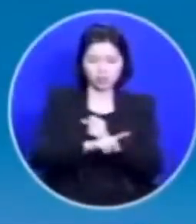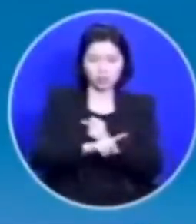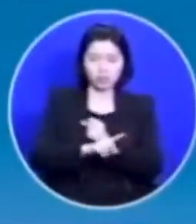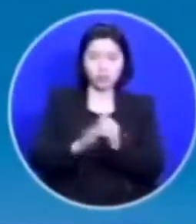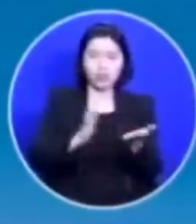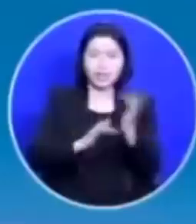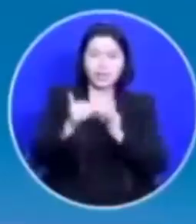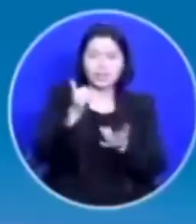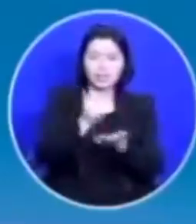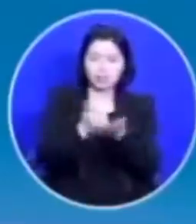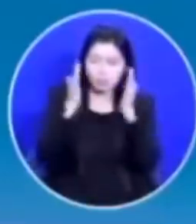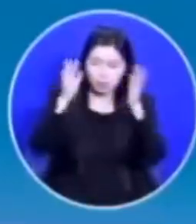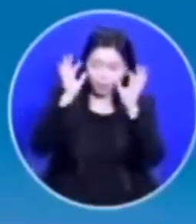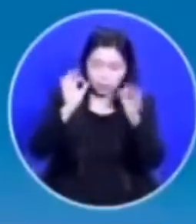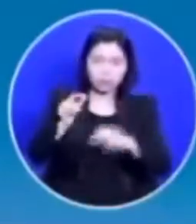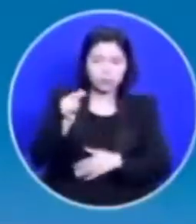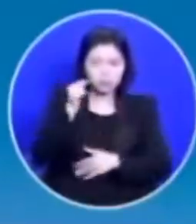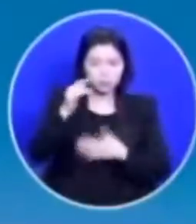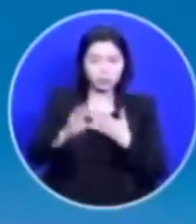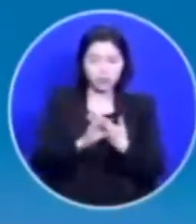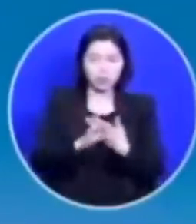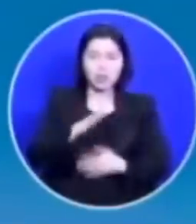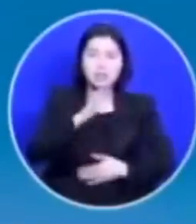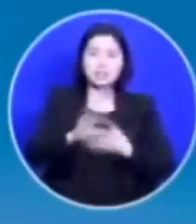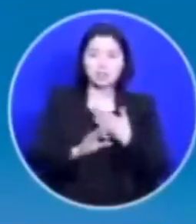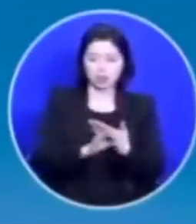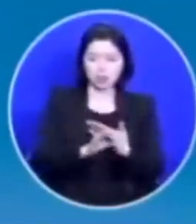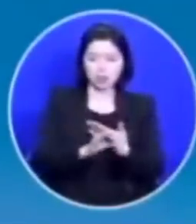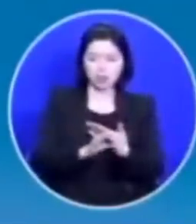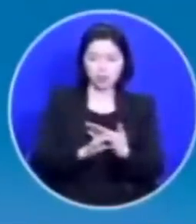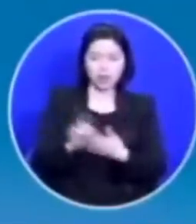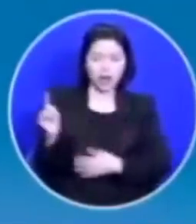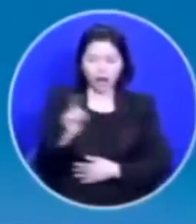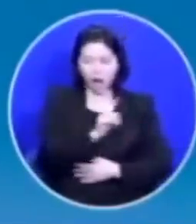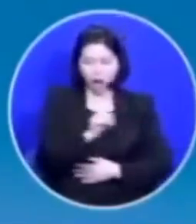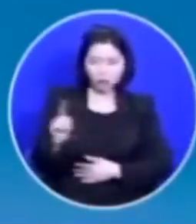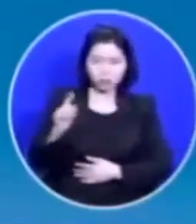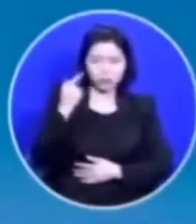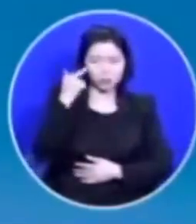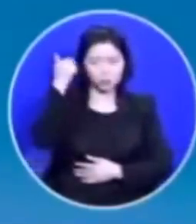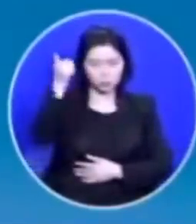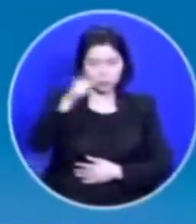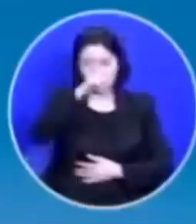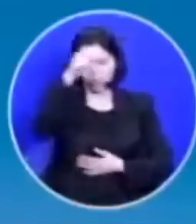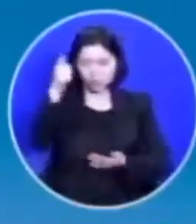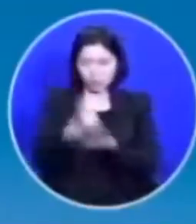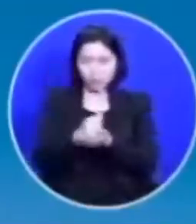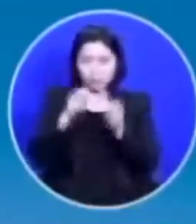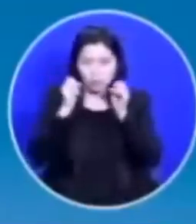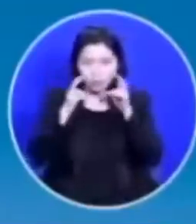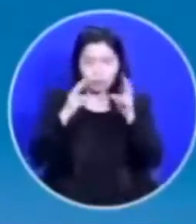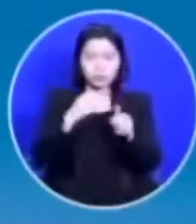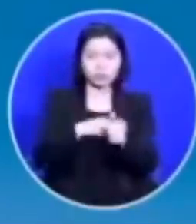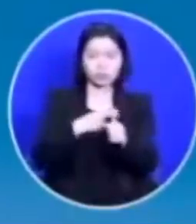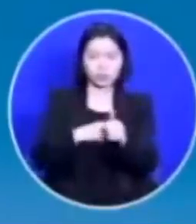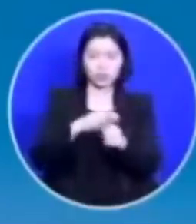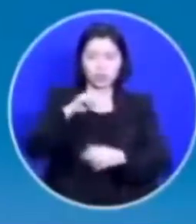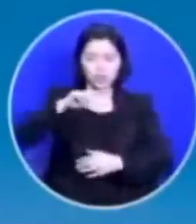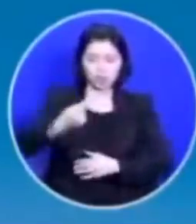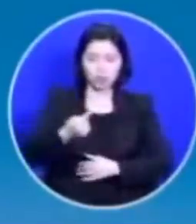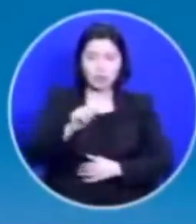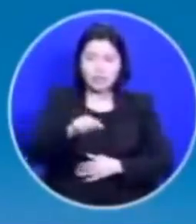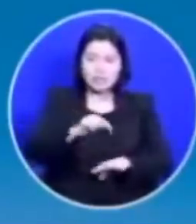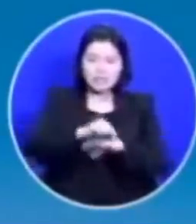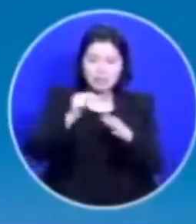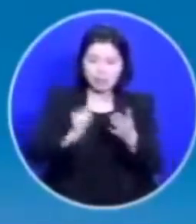예수님을 바라보지 못하면 그러면 아무리 목사 라도 또 장 놀아도 선교 살아도 그